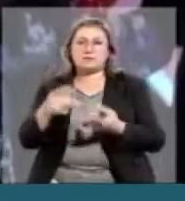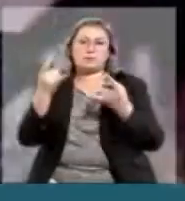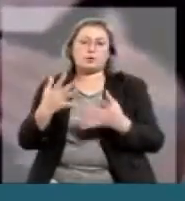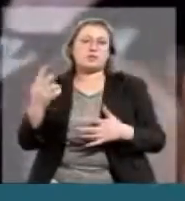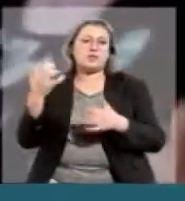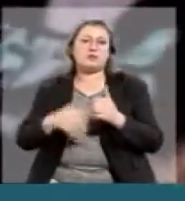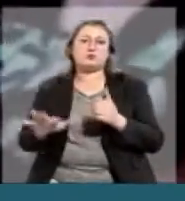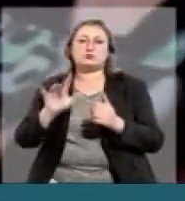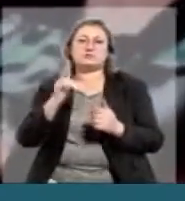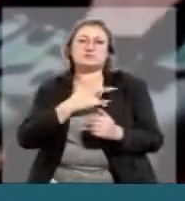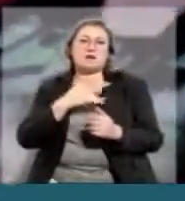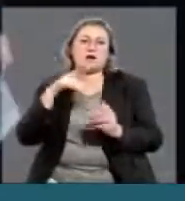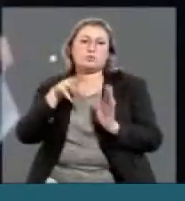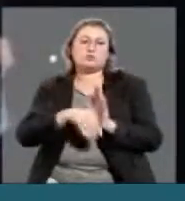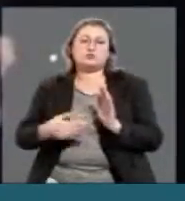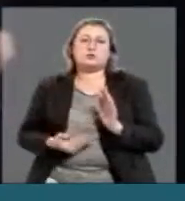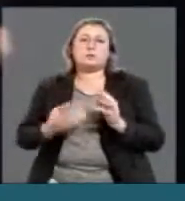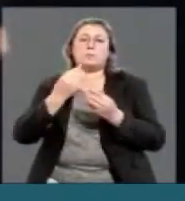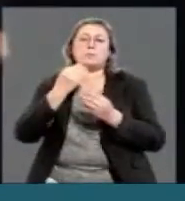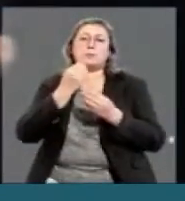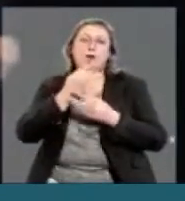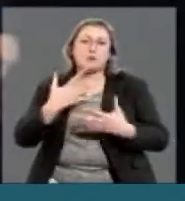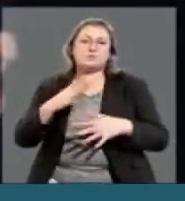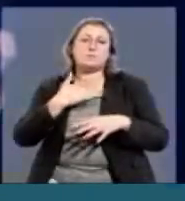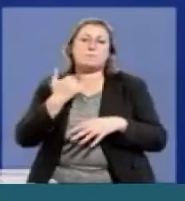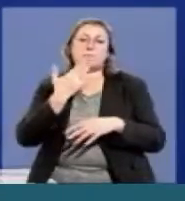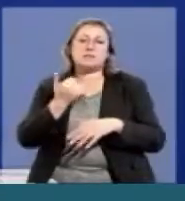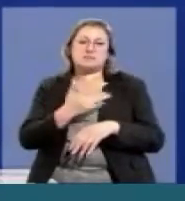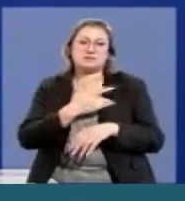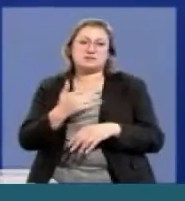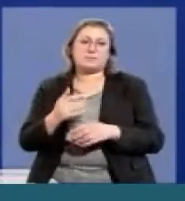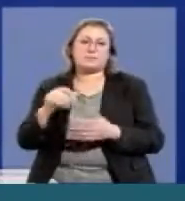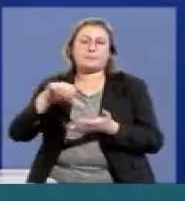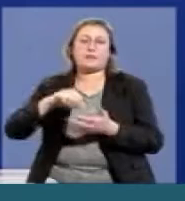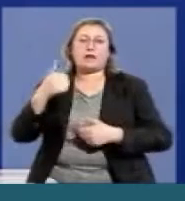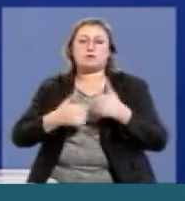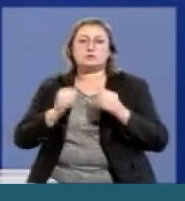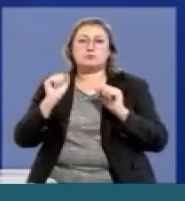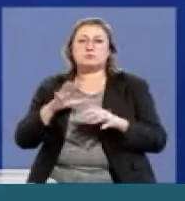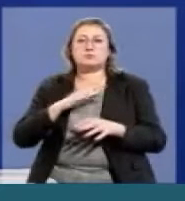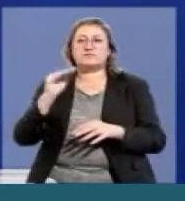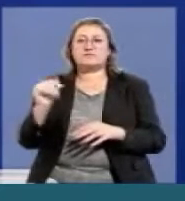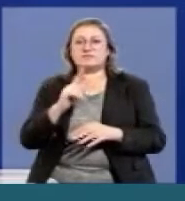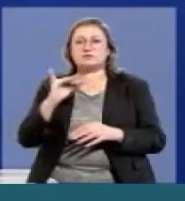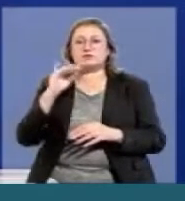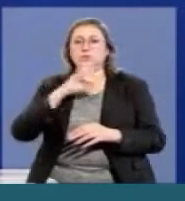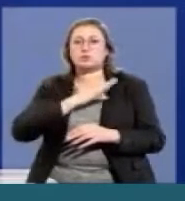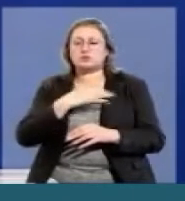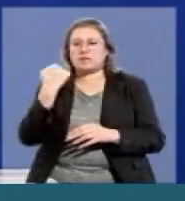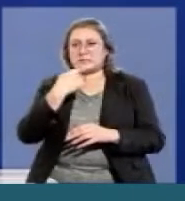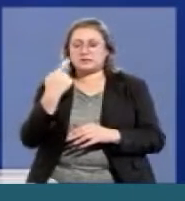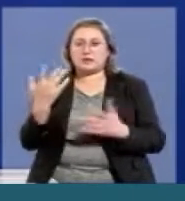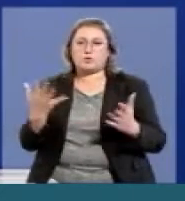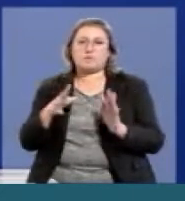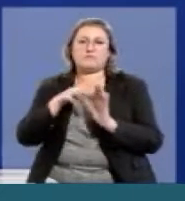просто неравнодушные, в сердцах которых живет благородство и милосердие. Участникам конкурса могут быть физические и юридические лица,